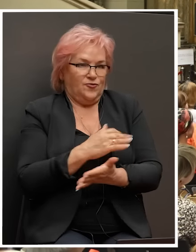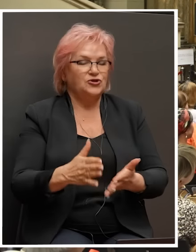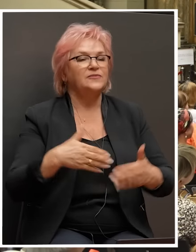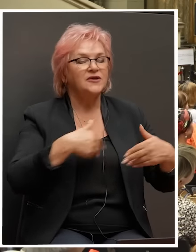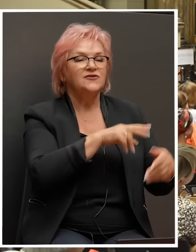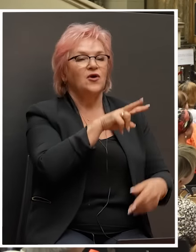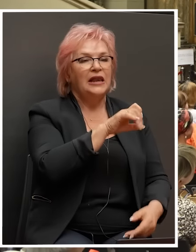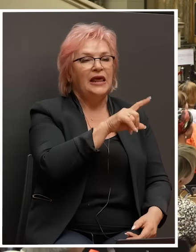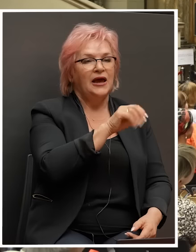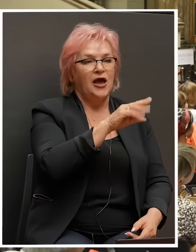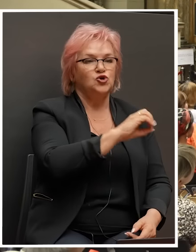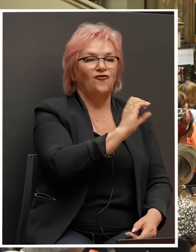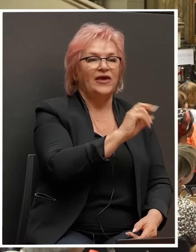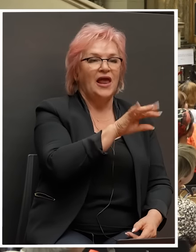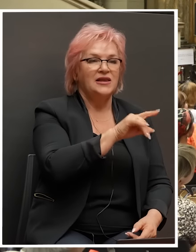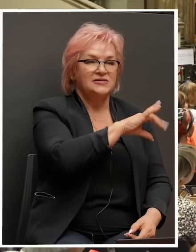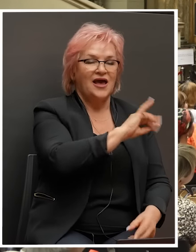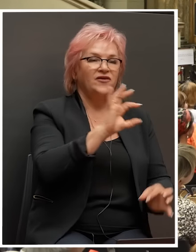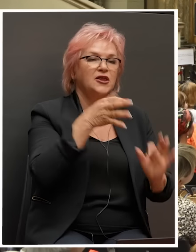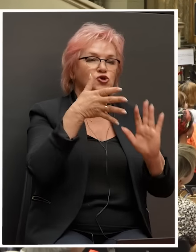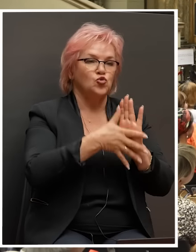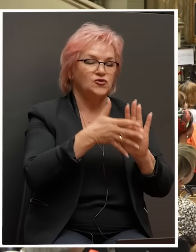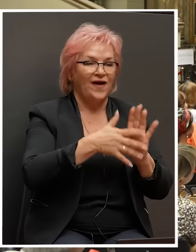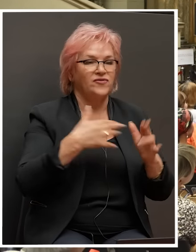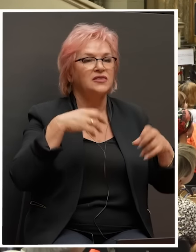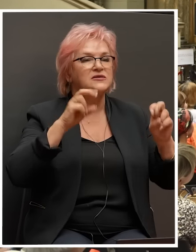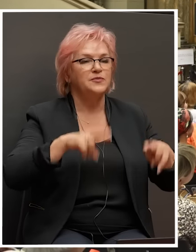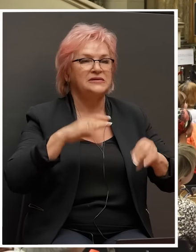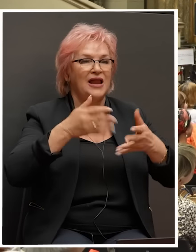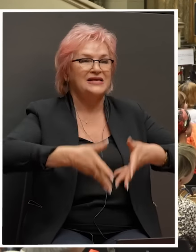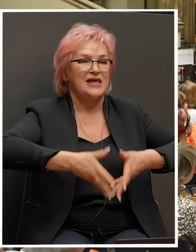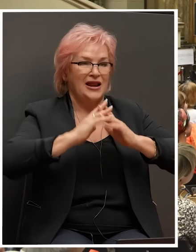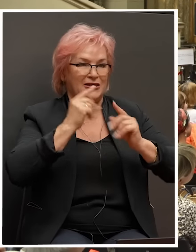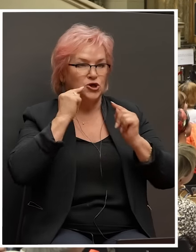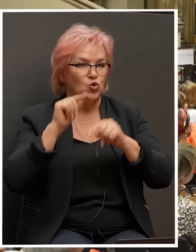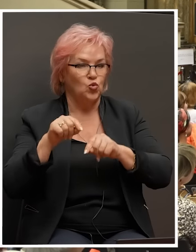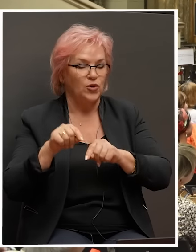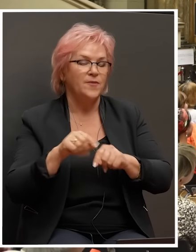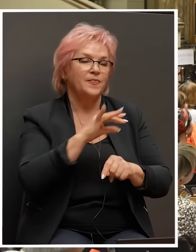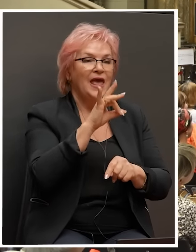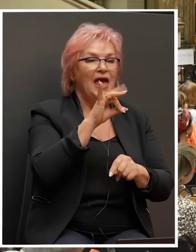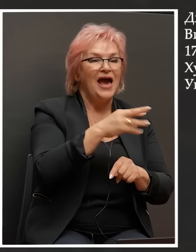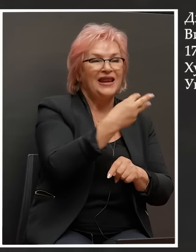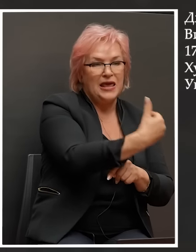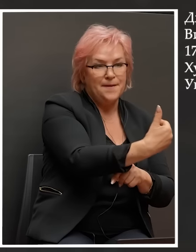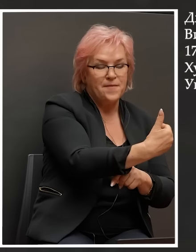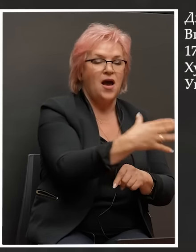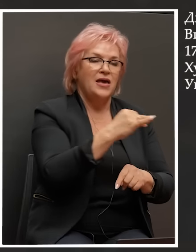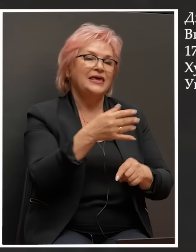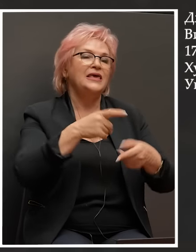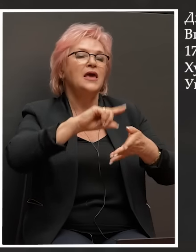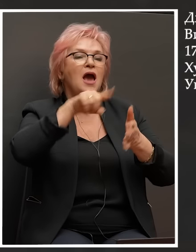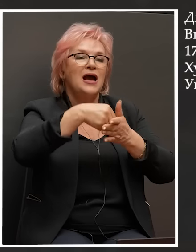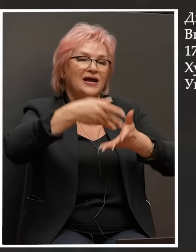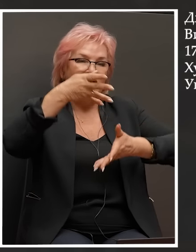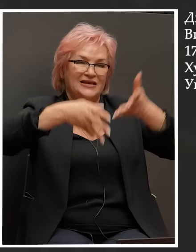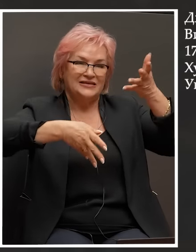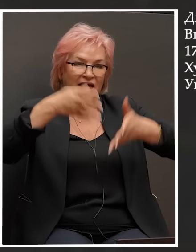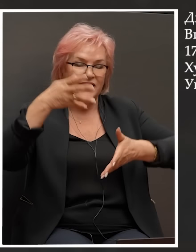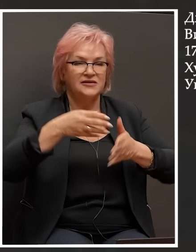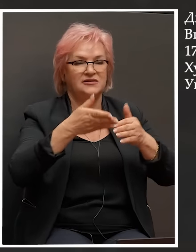Здравствуйте, меня зовут Лихачева Елизавета, я искусствовед, я специалист по архитектуре Рима, еще точнее, по градостроительству Рима